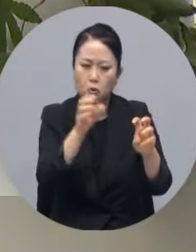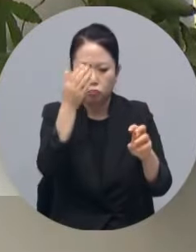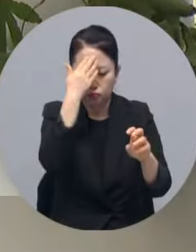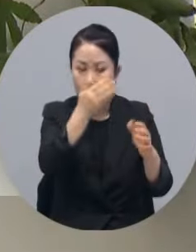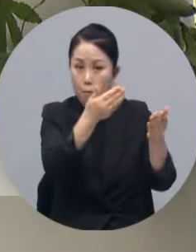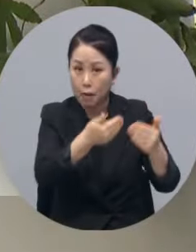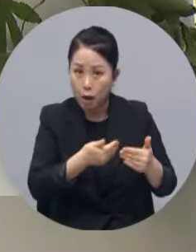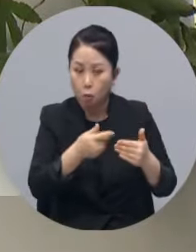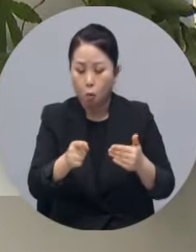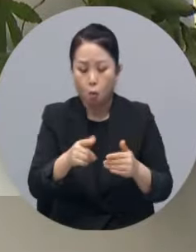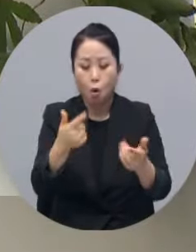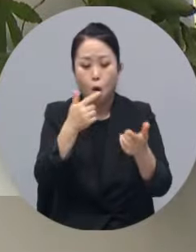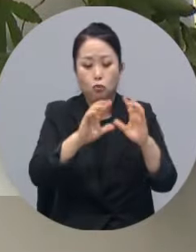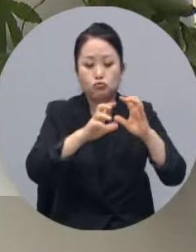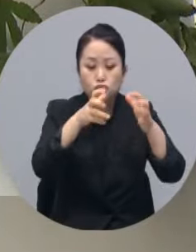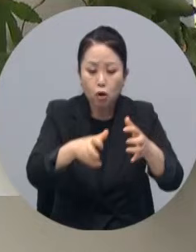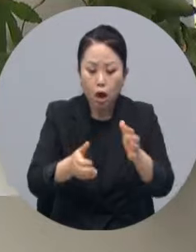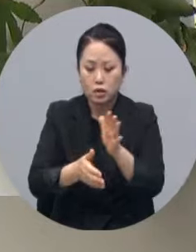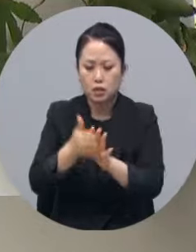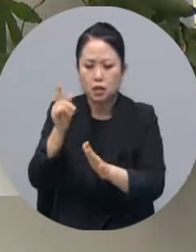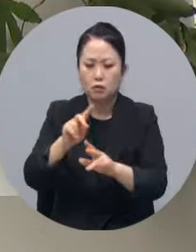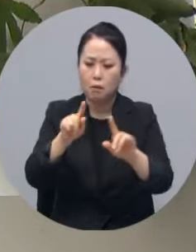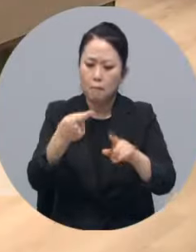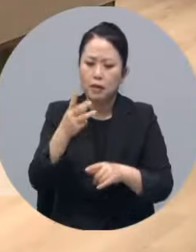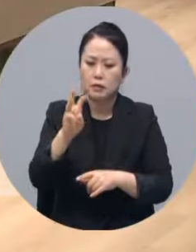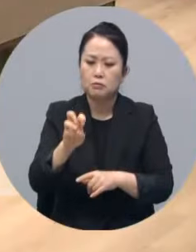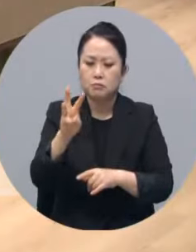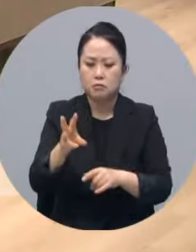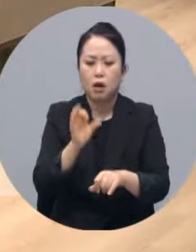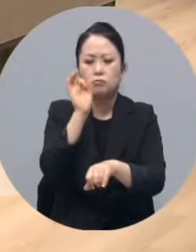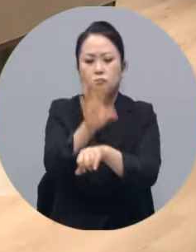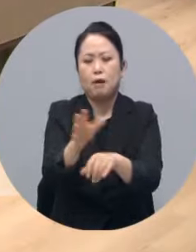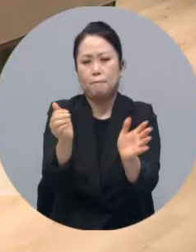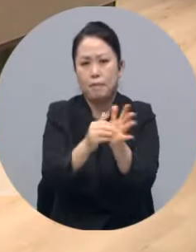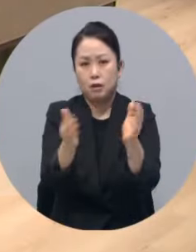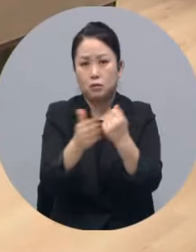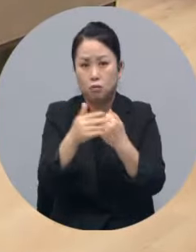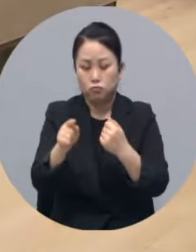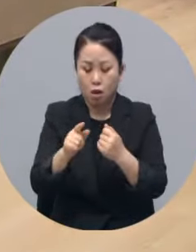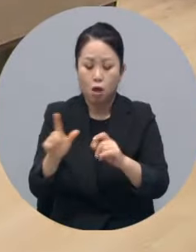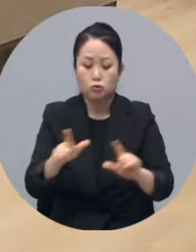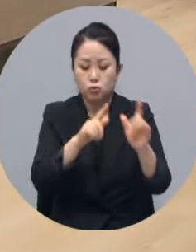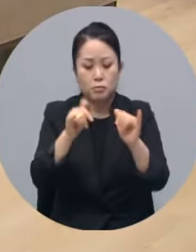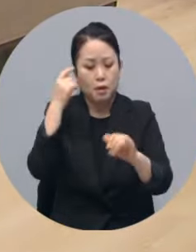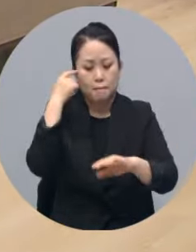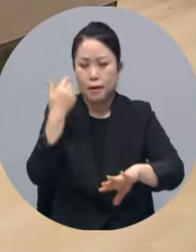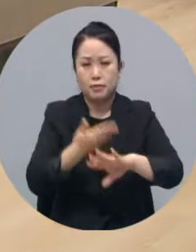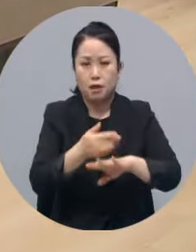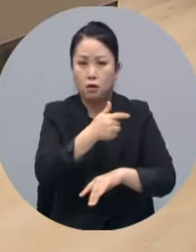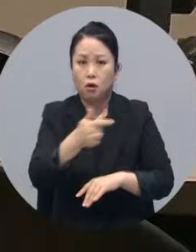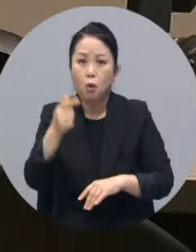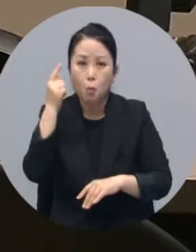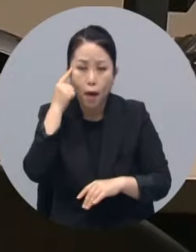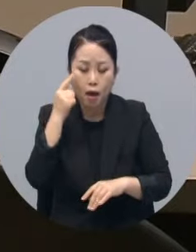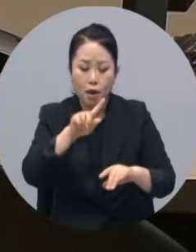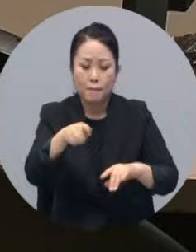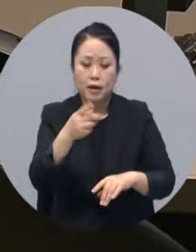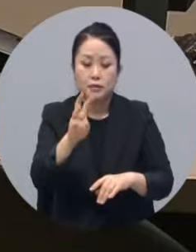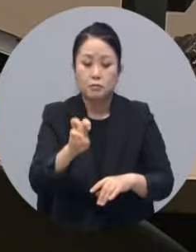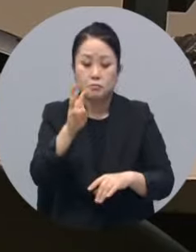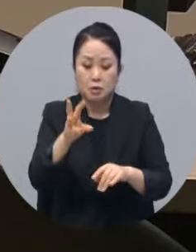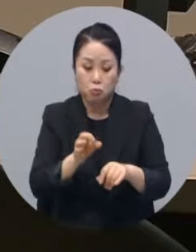국가와 시로부터 133억 원에 사들이면서 주민 반발이 시작됐습니다. 133억 원만큼 분양 가격이